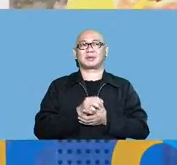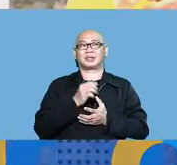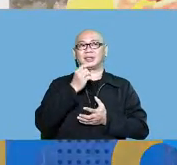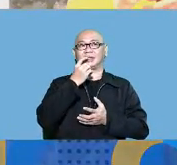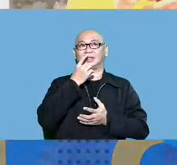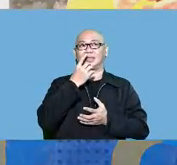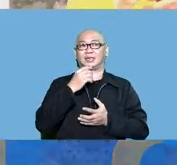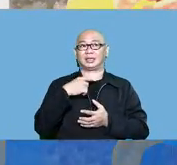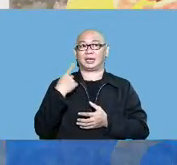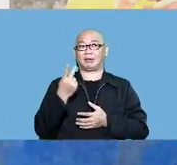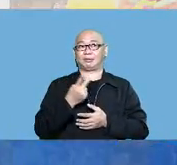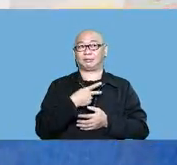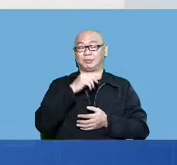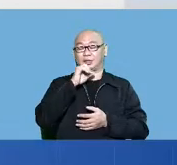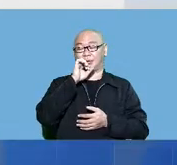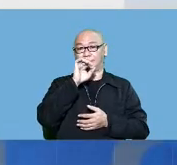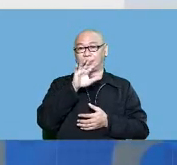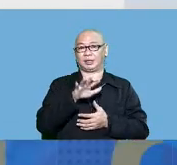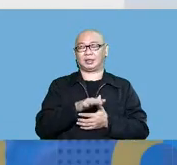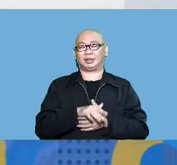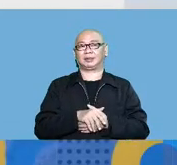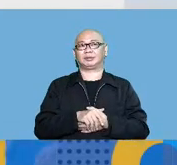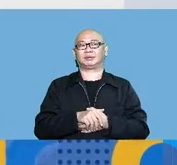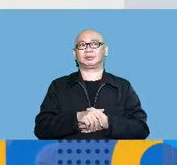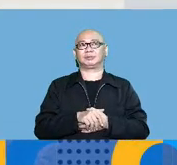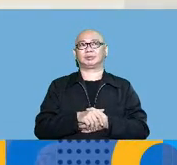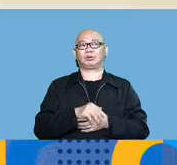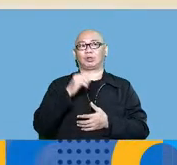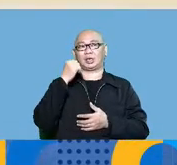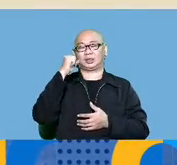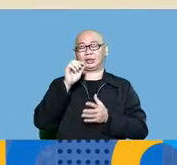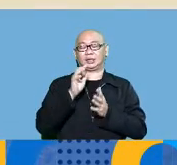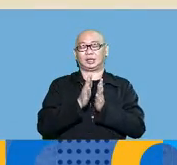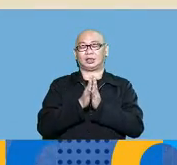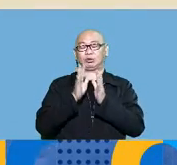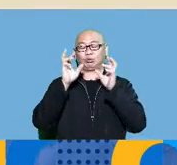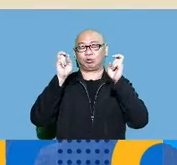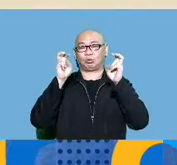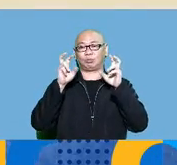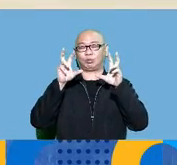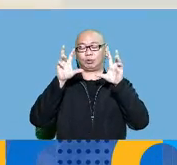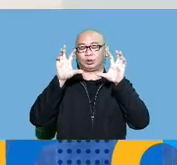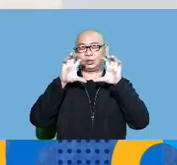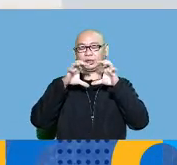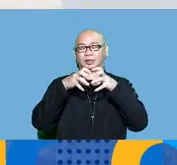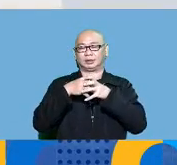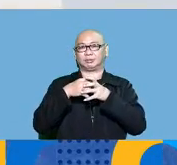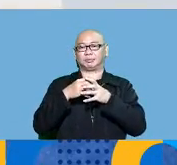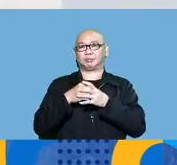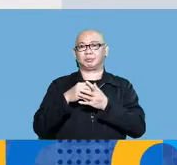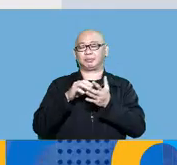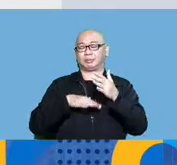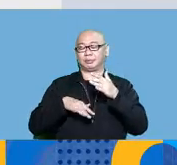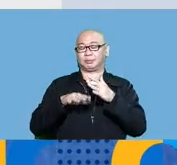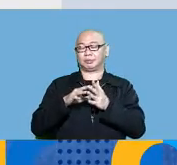Izinkan kami menyampaikan orasi dengan judul Project Based Mastery Learning